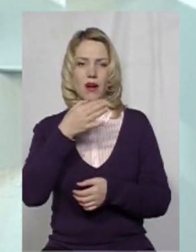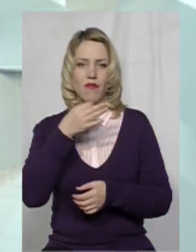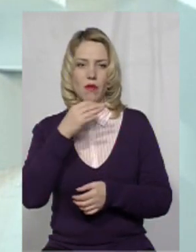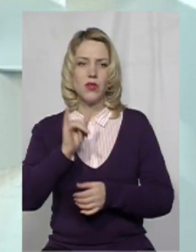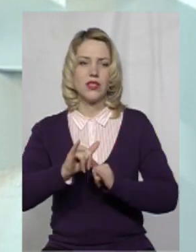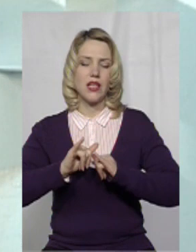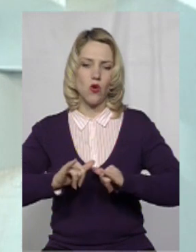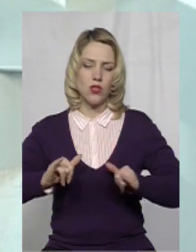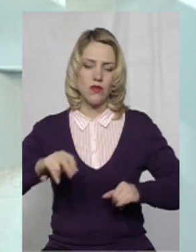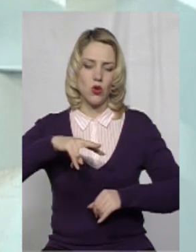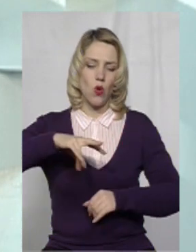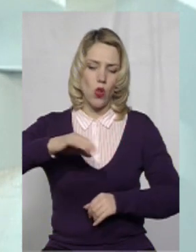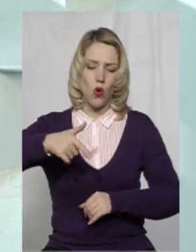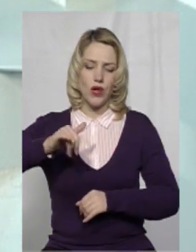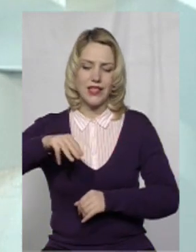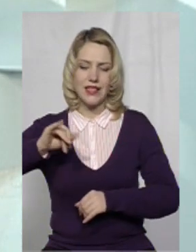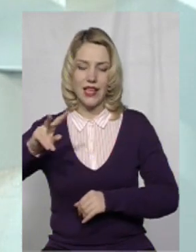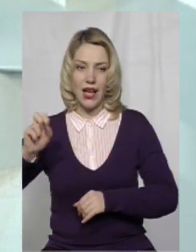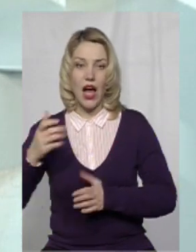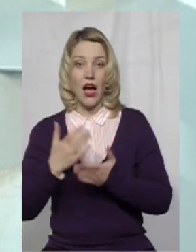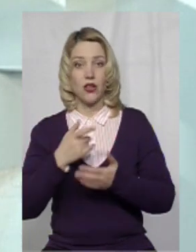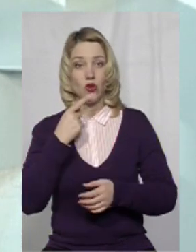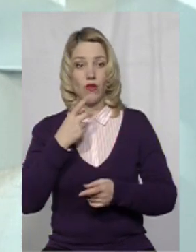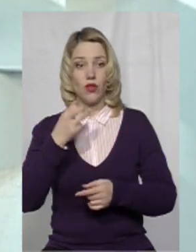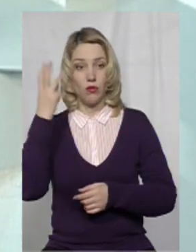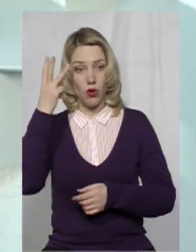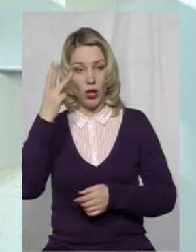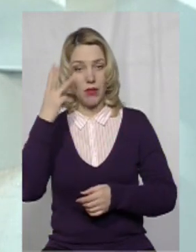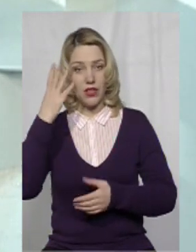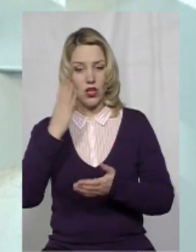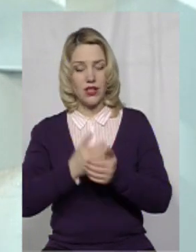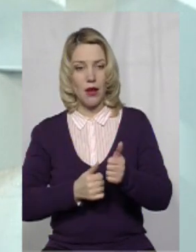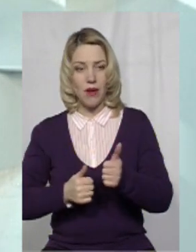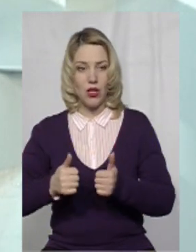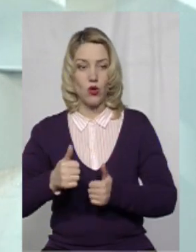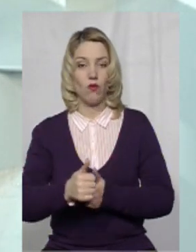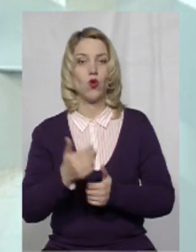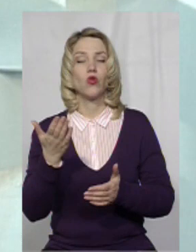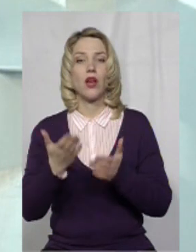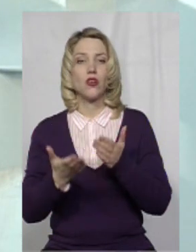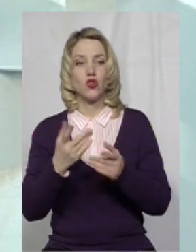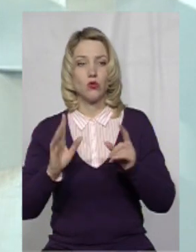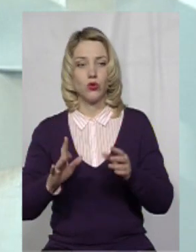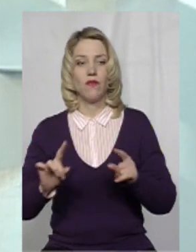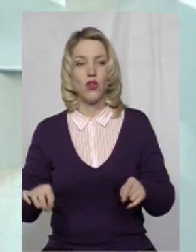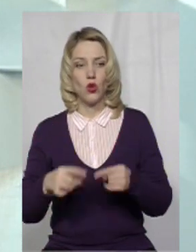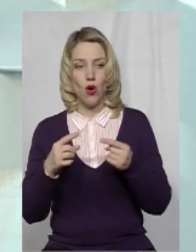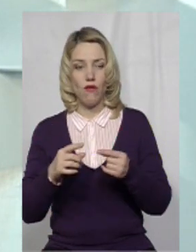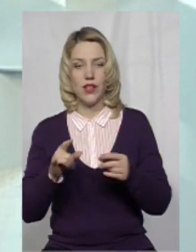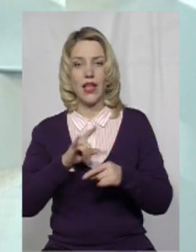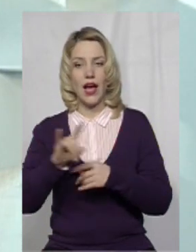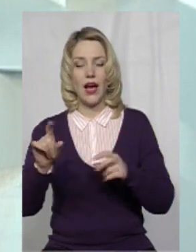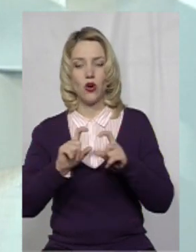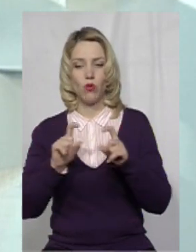розвитку логістики. А якщо взяти Хмельниччину, то вона фактично є передовою, якщо ми ще відновлюємо аеропорт. Тобто, якщо з'єднюються три